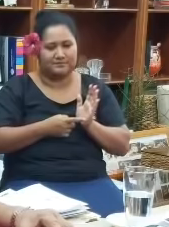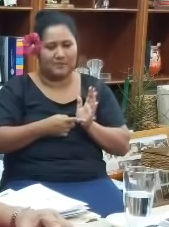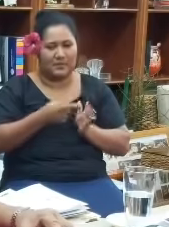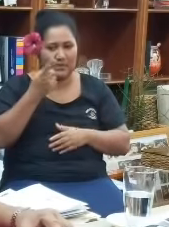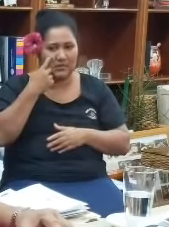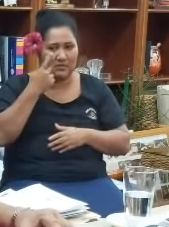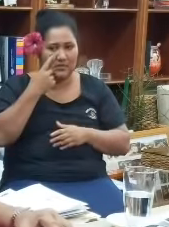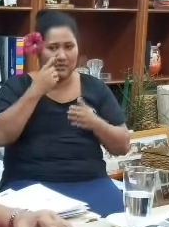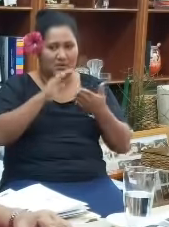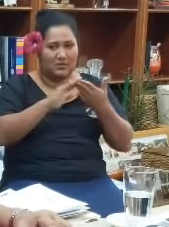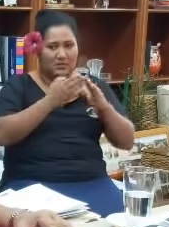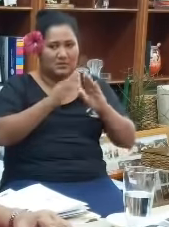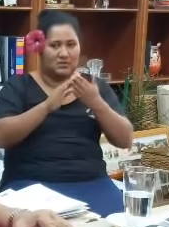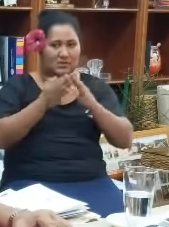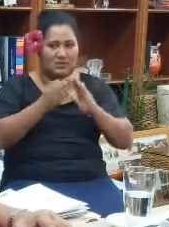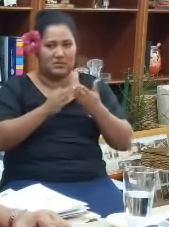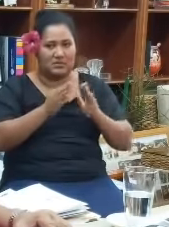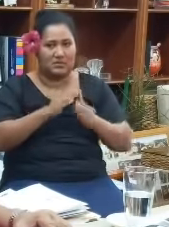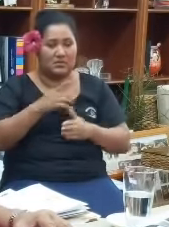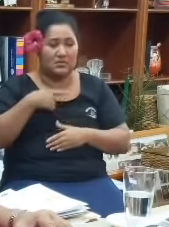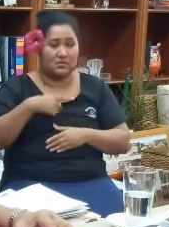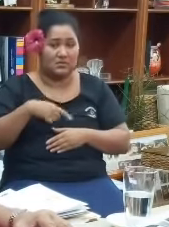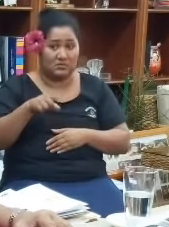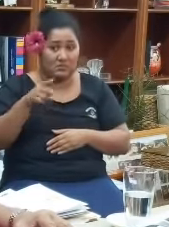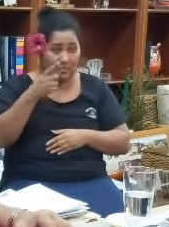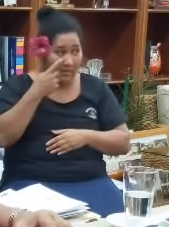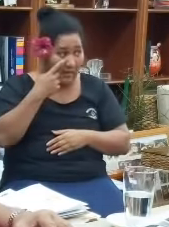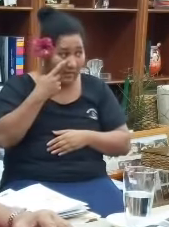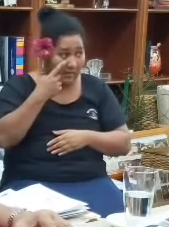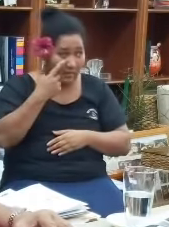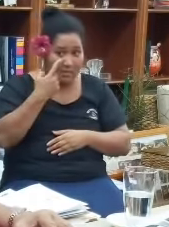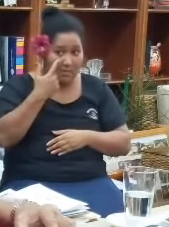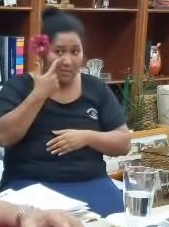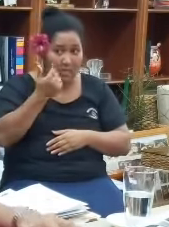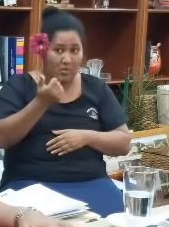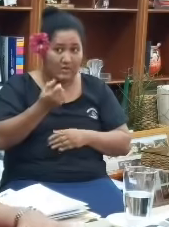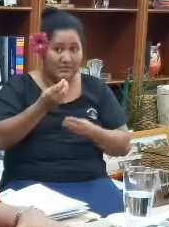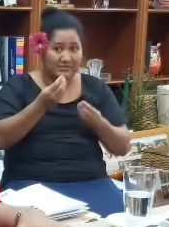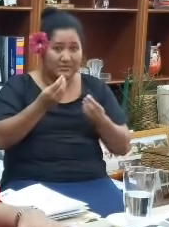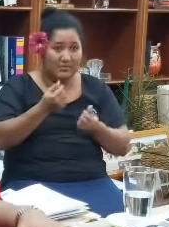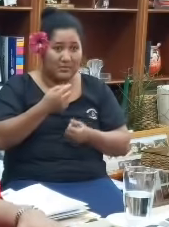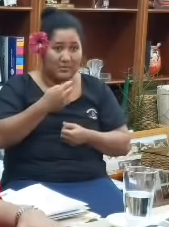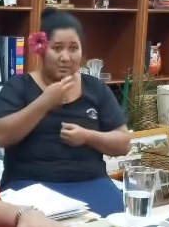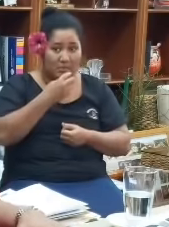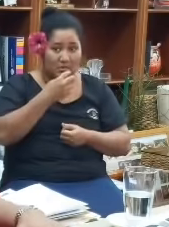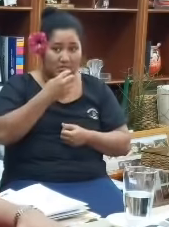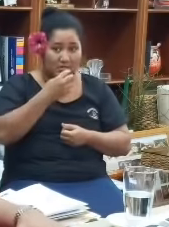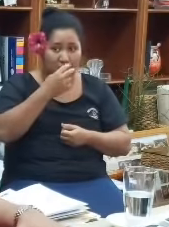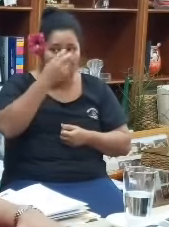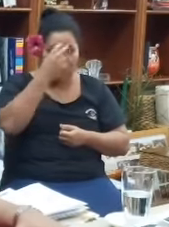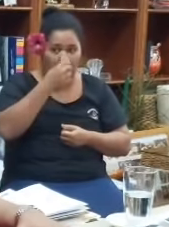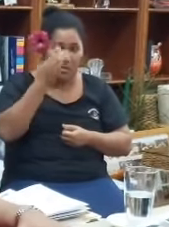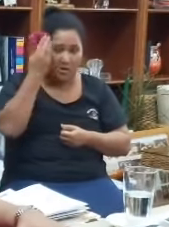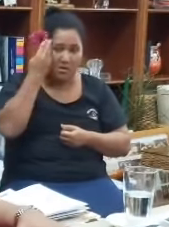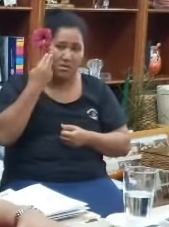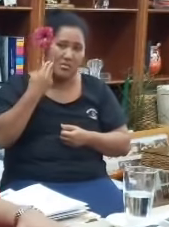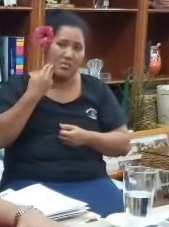Ofia. La levo vai e la wa maka no fai e si lo mago qua. E lo uno qua